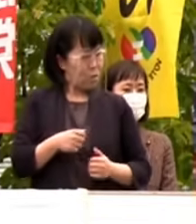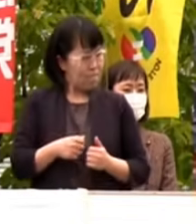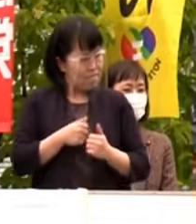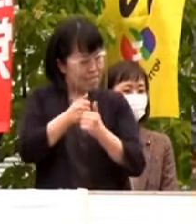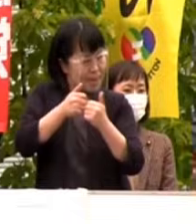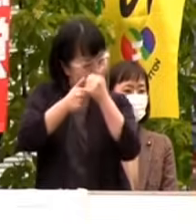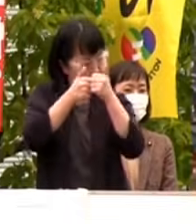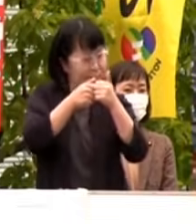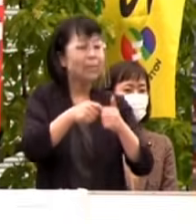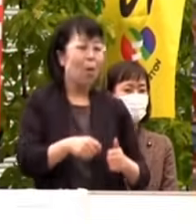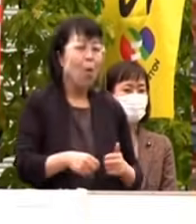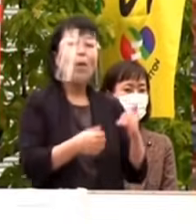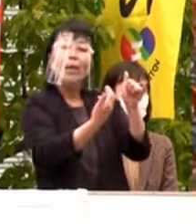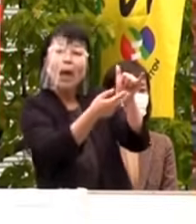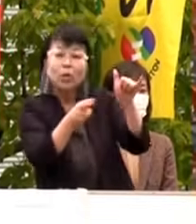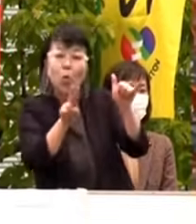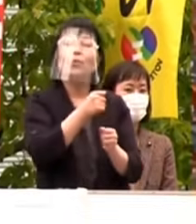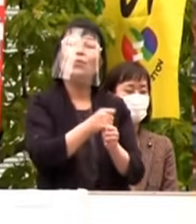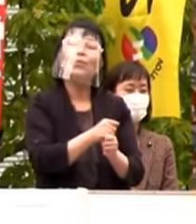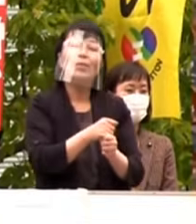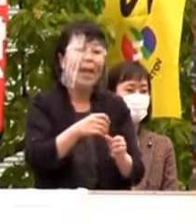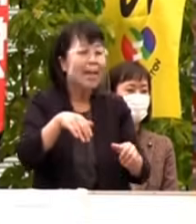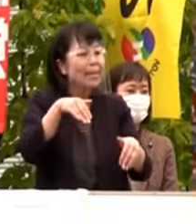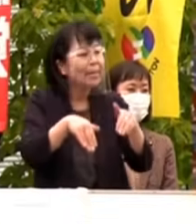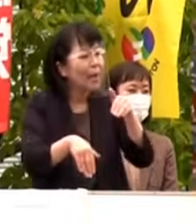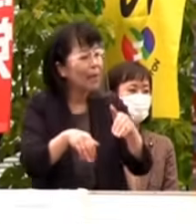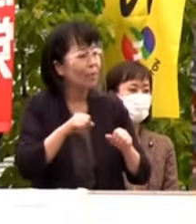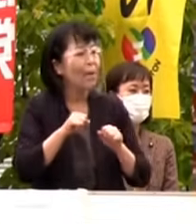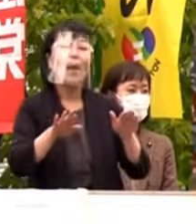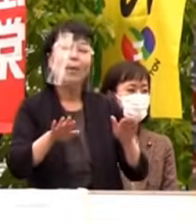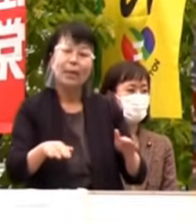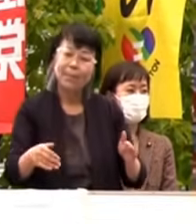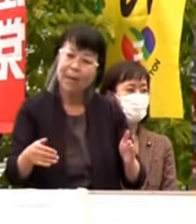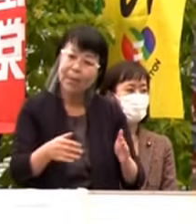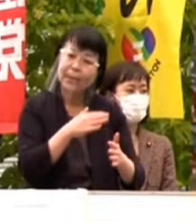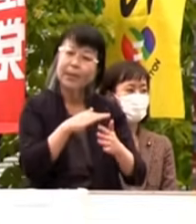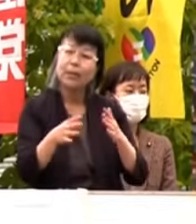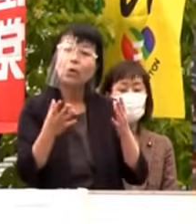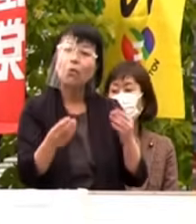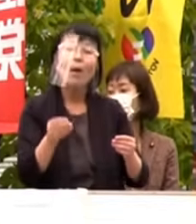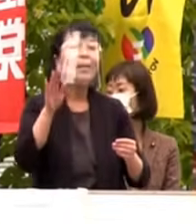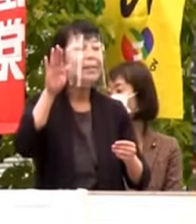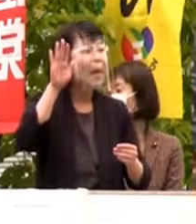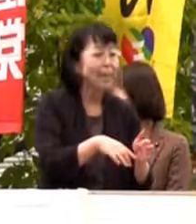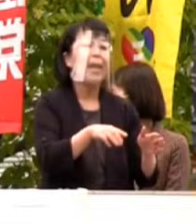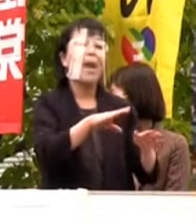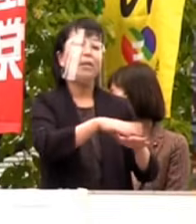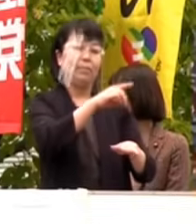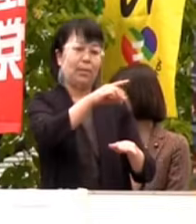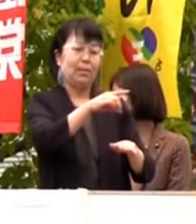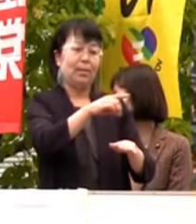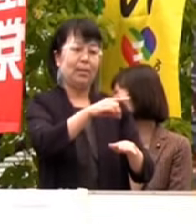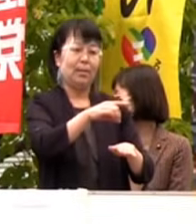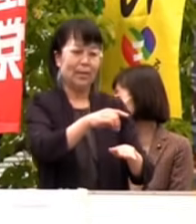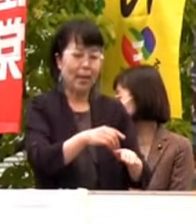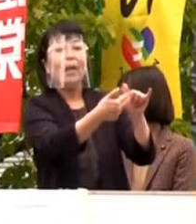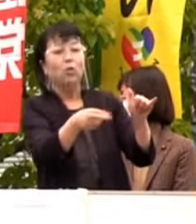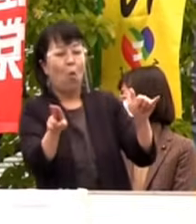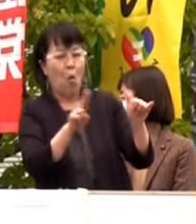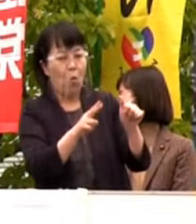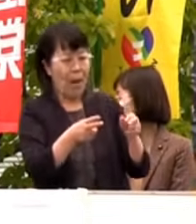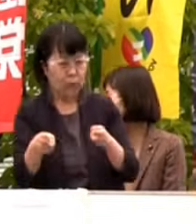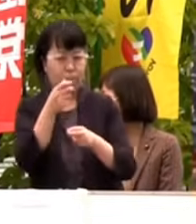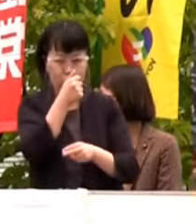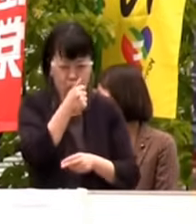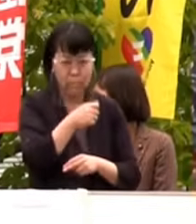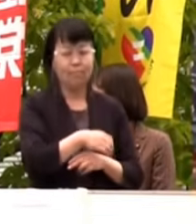党が作って総選挙やるのは日本の戦後の政治史でも初めてなんです。野党は準備万端整